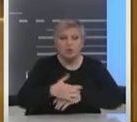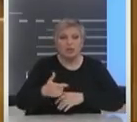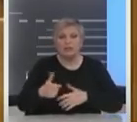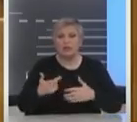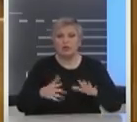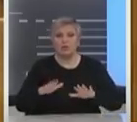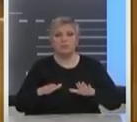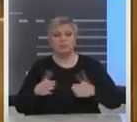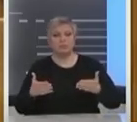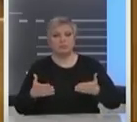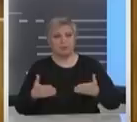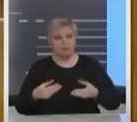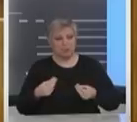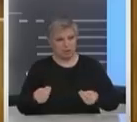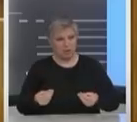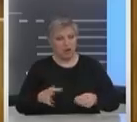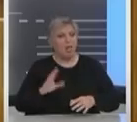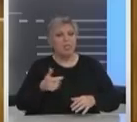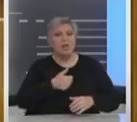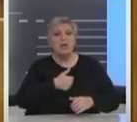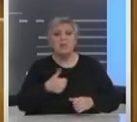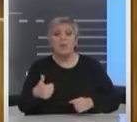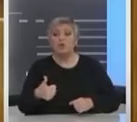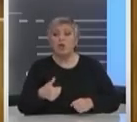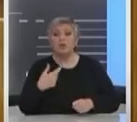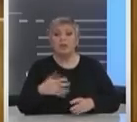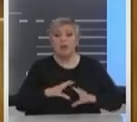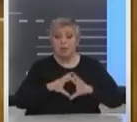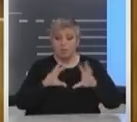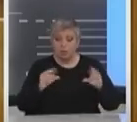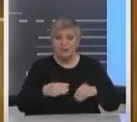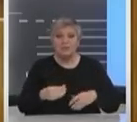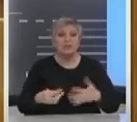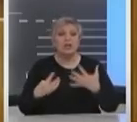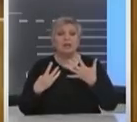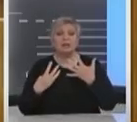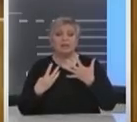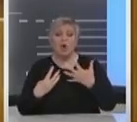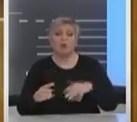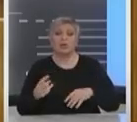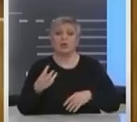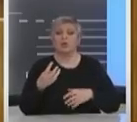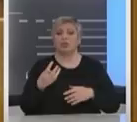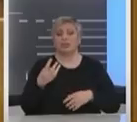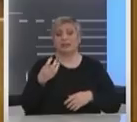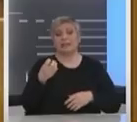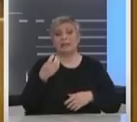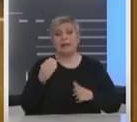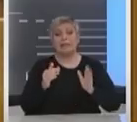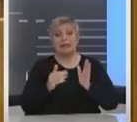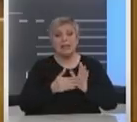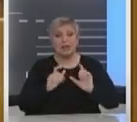Φτιάχνεται ταυτόχρονα, δεν είναι μόνο ζήτημα προϋπολογισμού και αυτό ενδεχομένως είναι που μας δημιουργεί και τη δυσκολία στη συνεννόηση μεταξύ